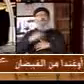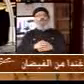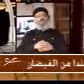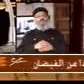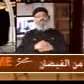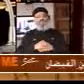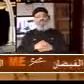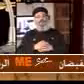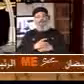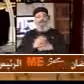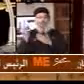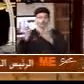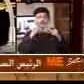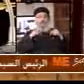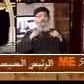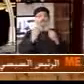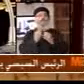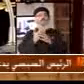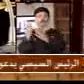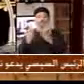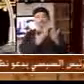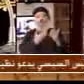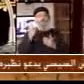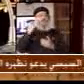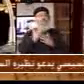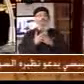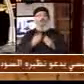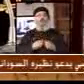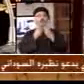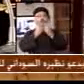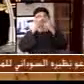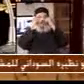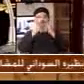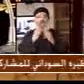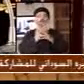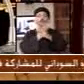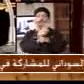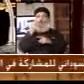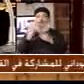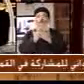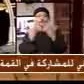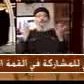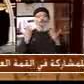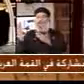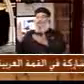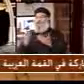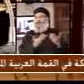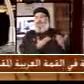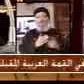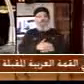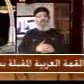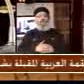المصريين في ليبيا جم النهاردة في الكاتدرائية ويقدموا العزاء لنا جميعا. بنرحب بيهم